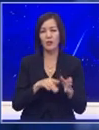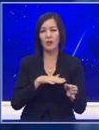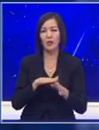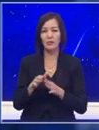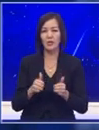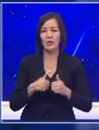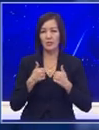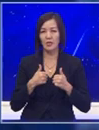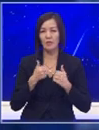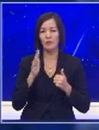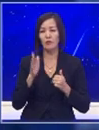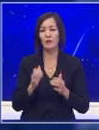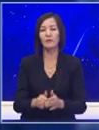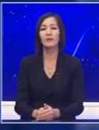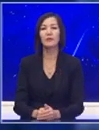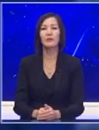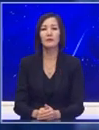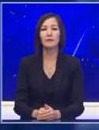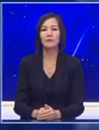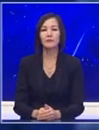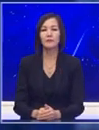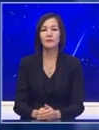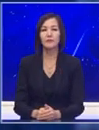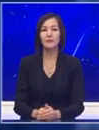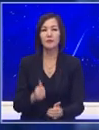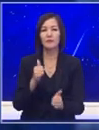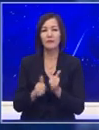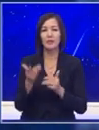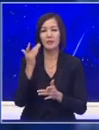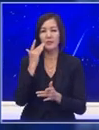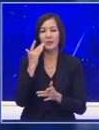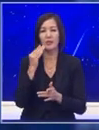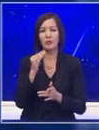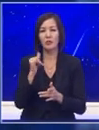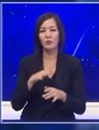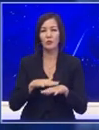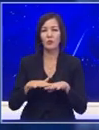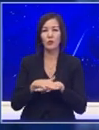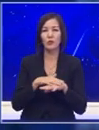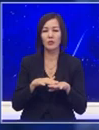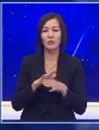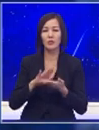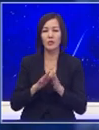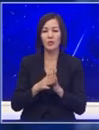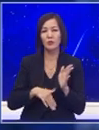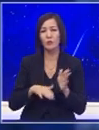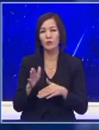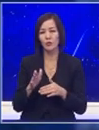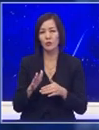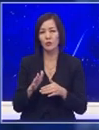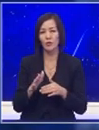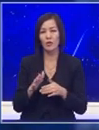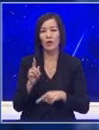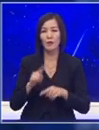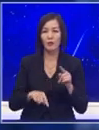себептен сенімдеріңізді ақтауға тырысамын. Әрқашан осы Жетісу өңірінің патриоты болып, осы